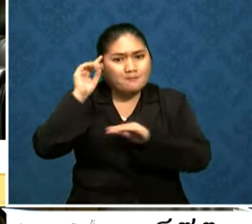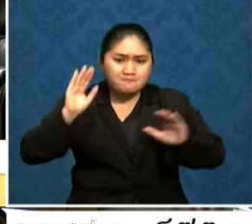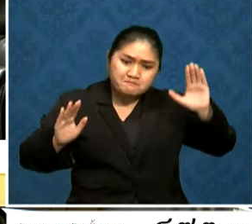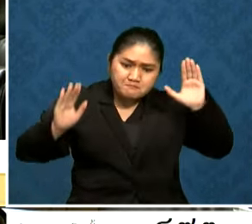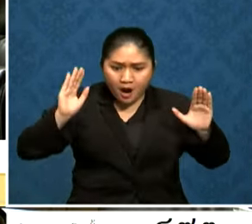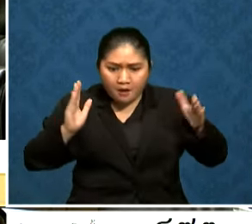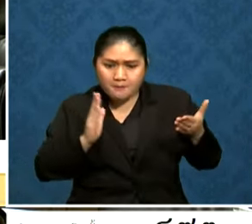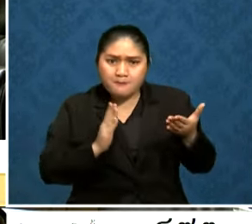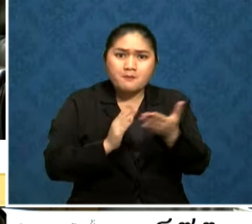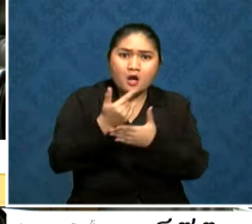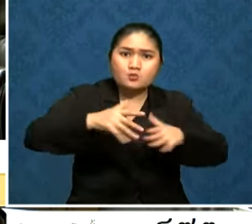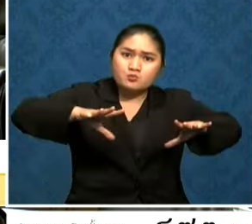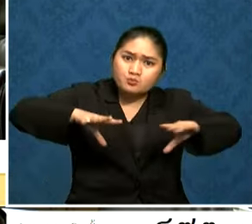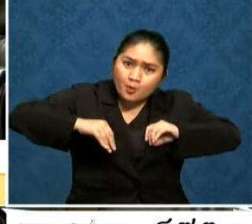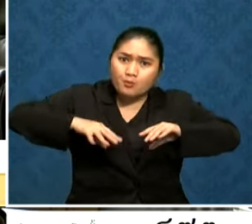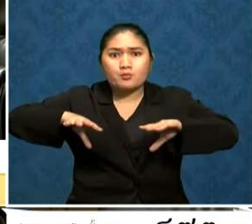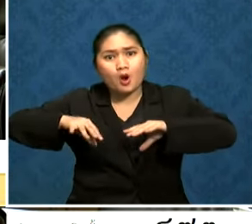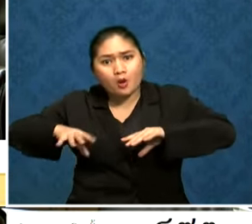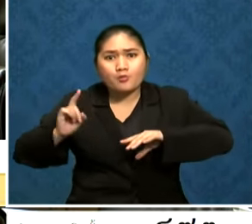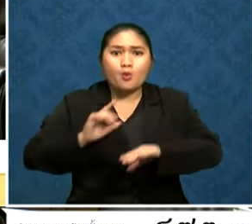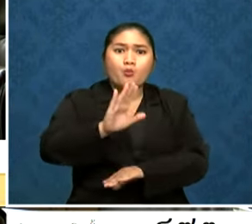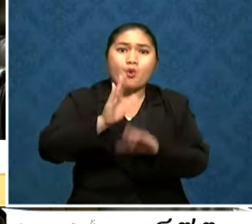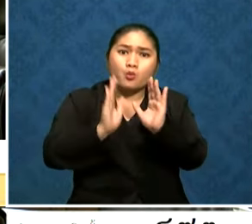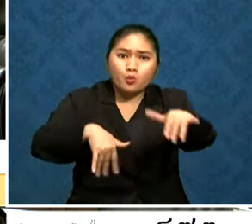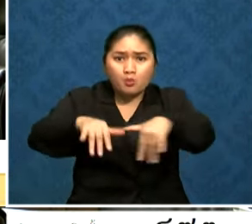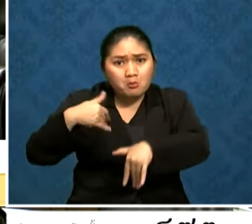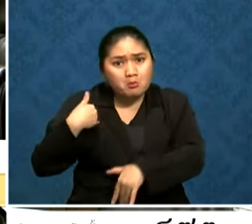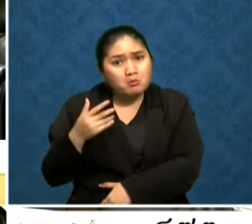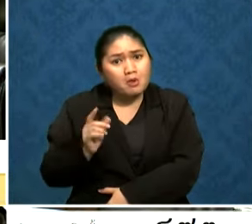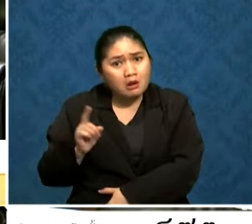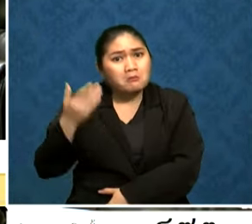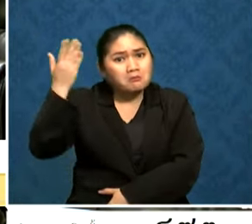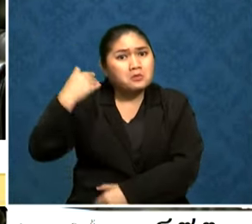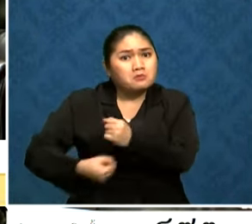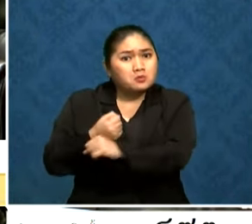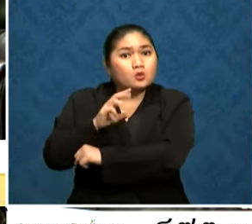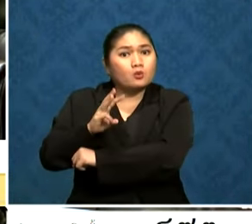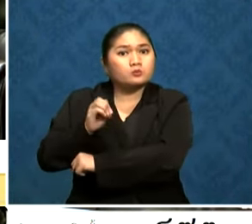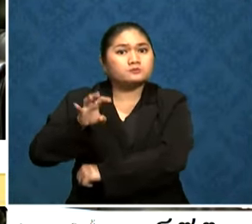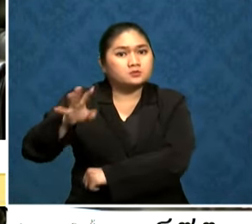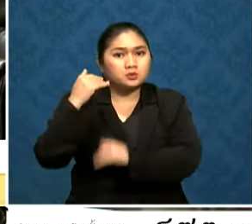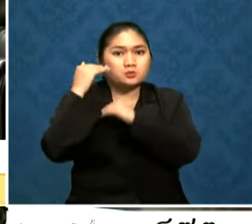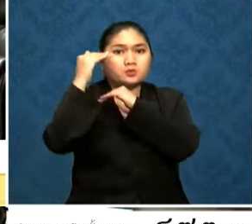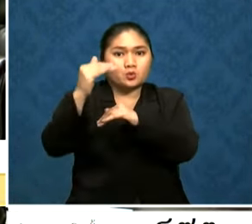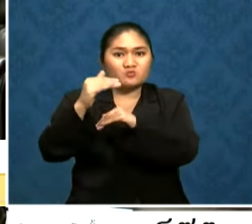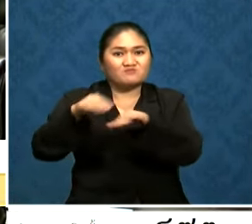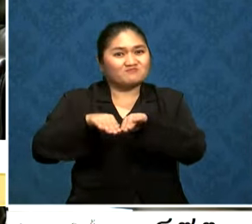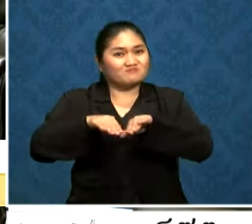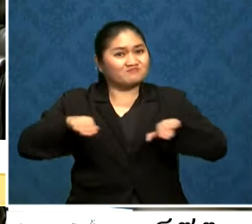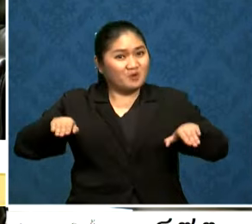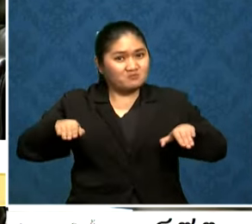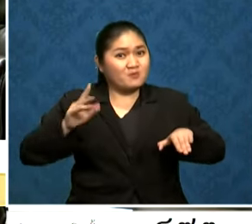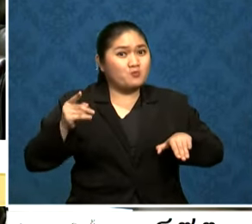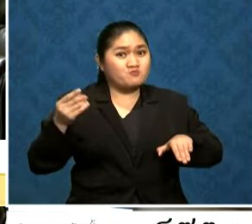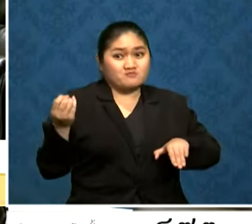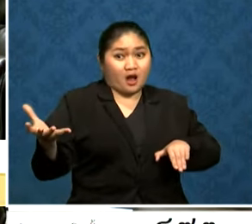ies ปี andersวามเห็นชอบขปชาะชนหรอไม่จากเดิมทีครัพ.บ. ปชาติ ป 64 ครัมีการกำหนดใหใช้กฎิกาที่เรีกวาเสีงข